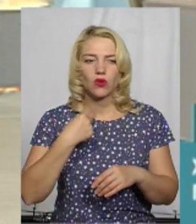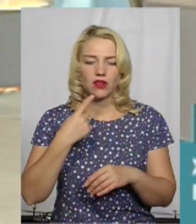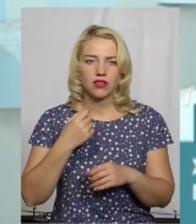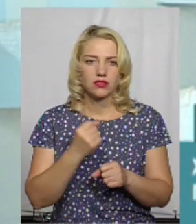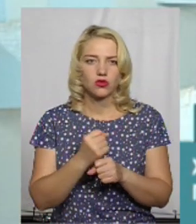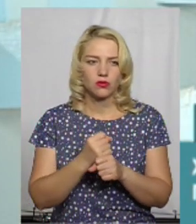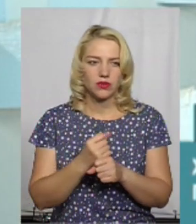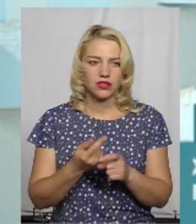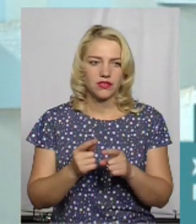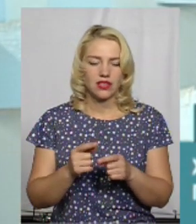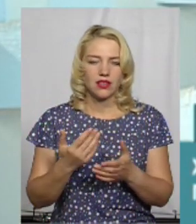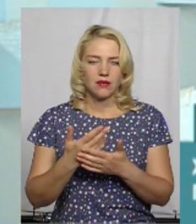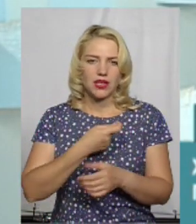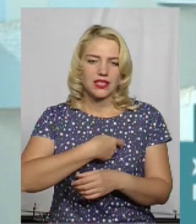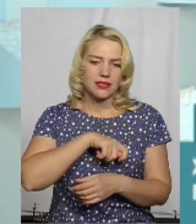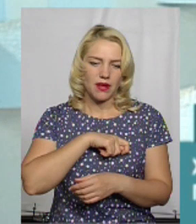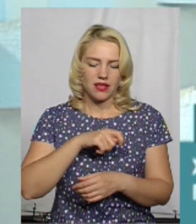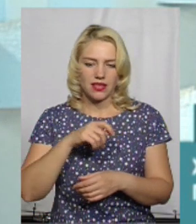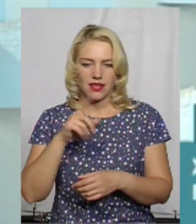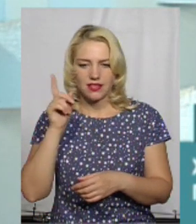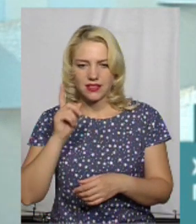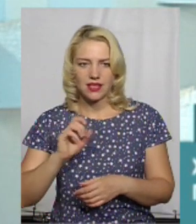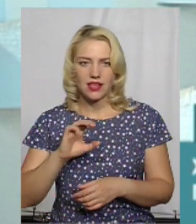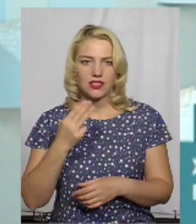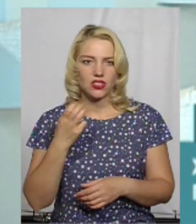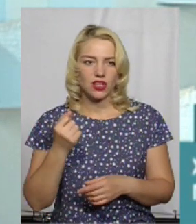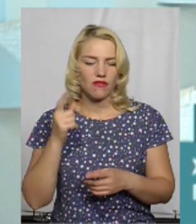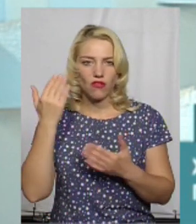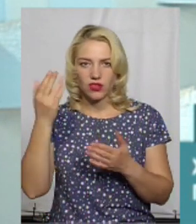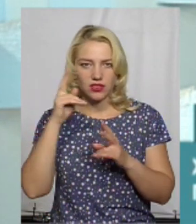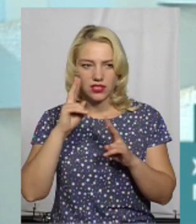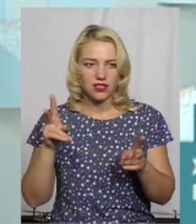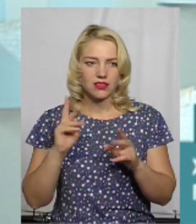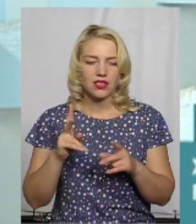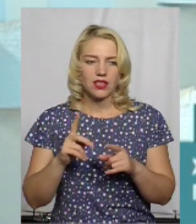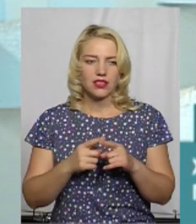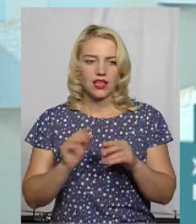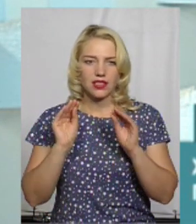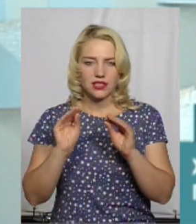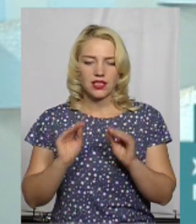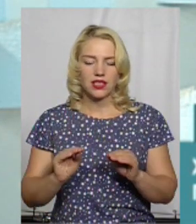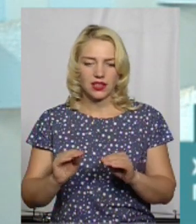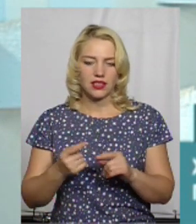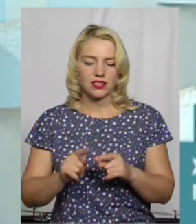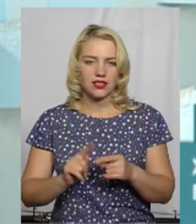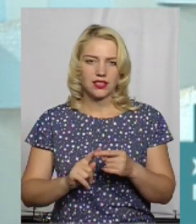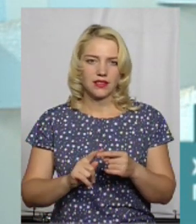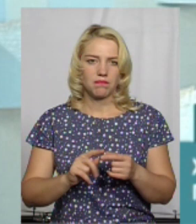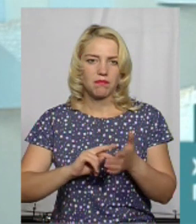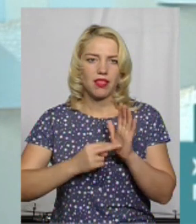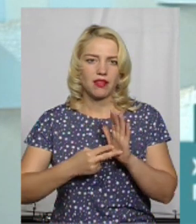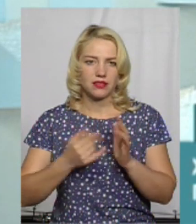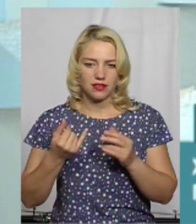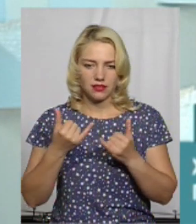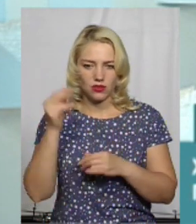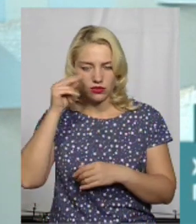траєкторії, демократичних школах світу, Іспанії, Ізраїлю, США, вони не вміють і не знають, як складати ці індивідуальні траєкторії. Тобто в даній